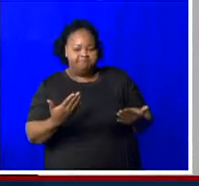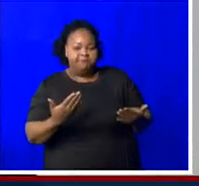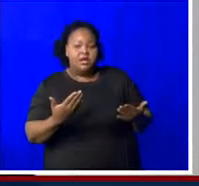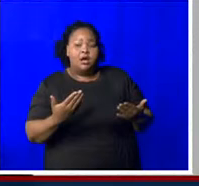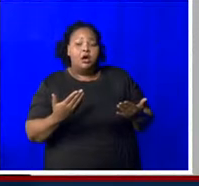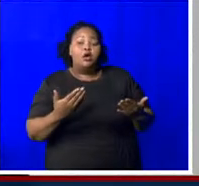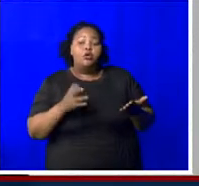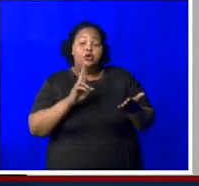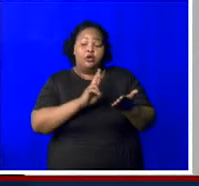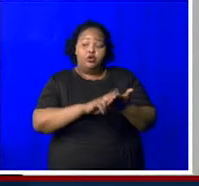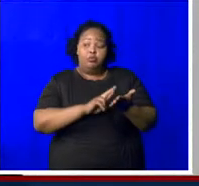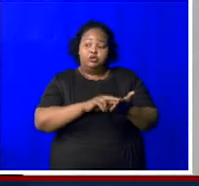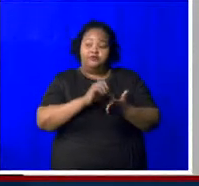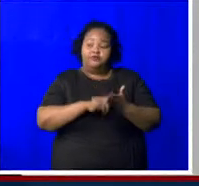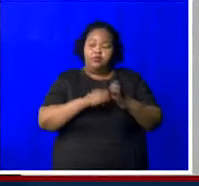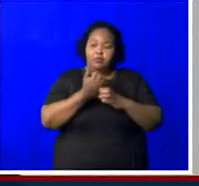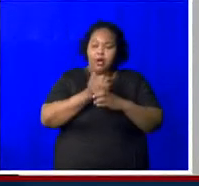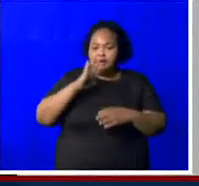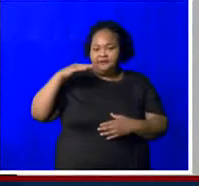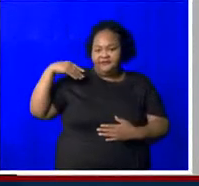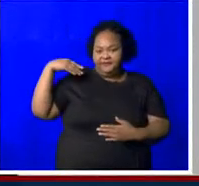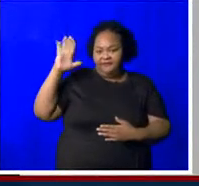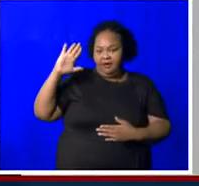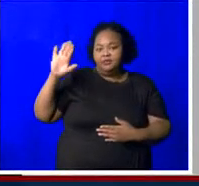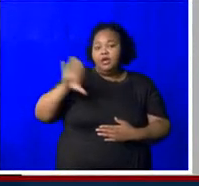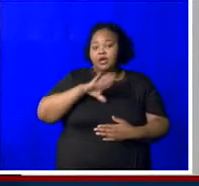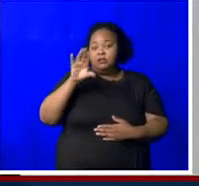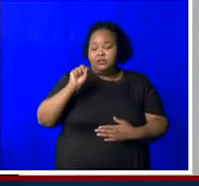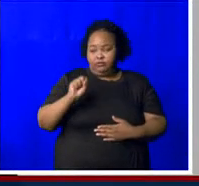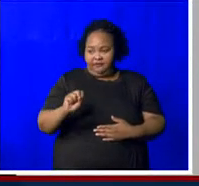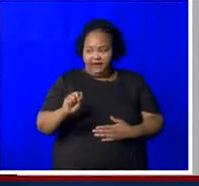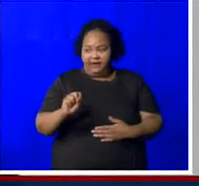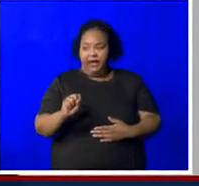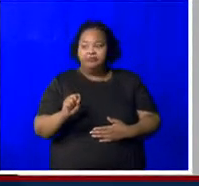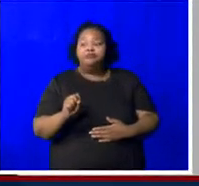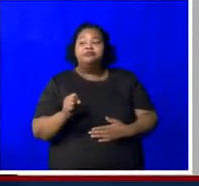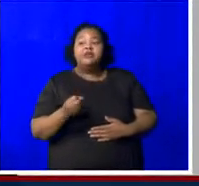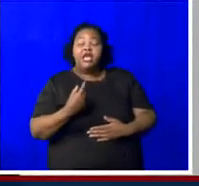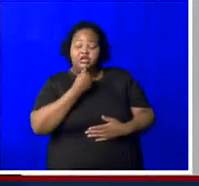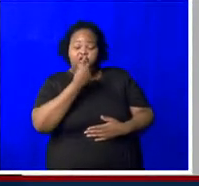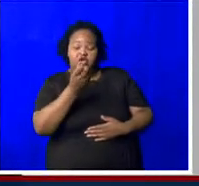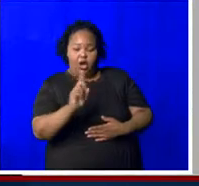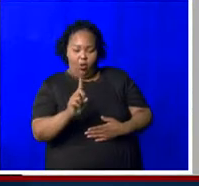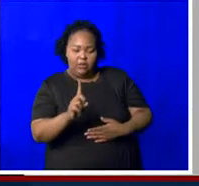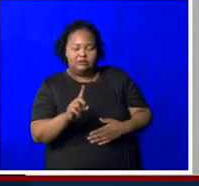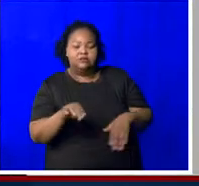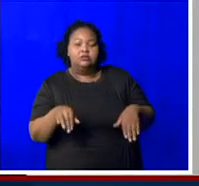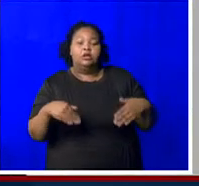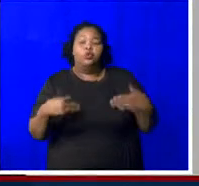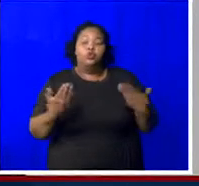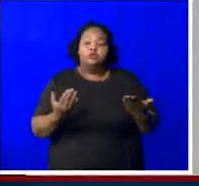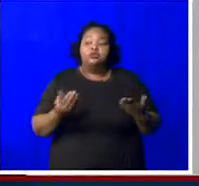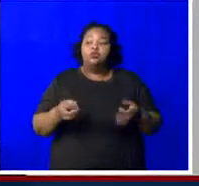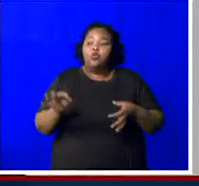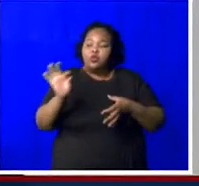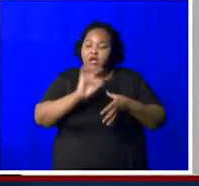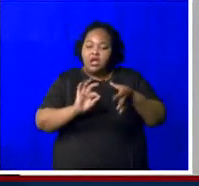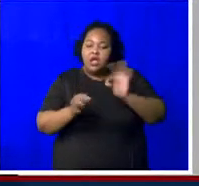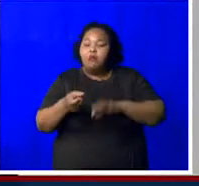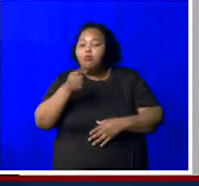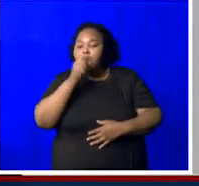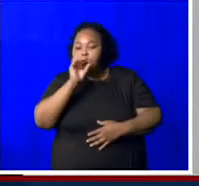even lase South Africa laseNingizimu neAfrika lo shoko ngokuthi kunemuthi lebawakha khona